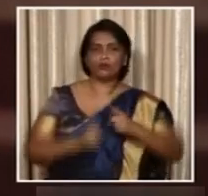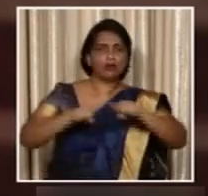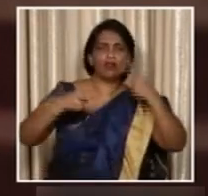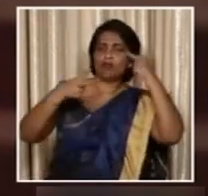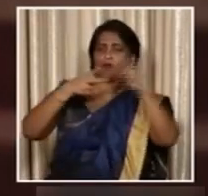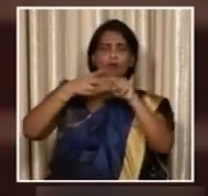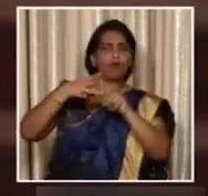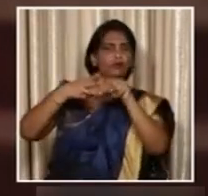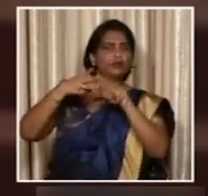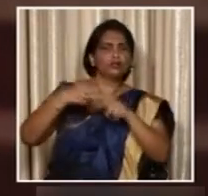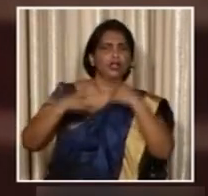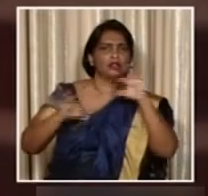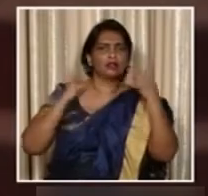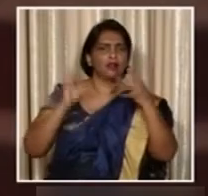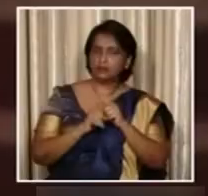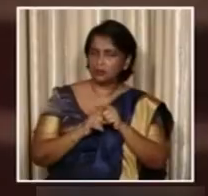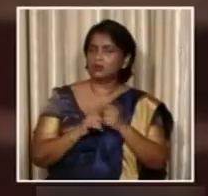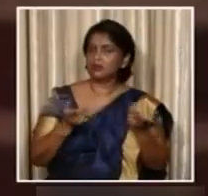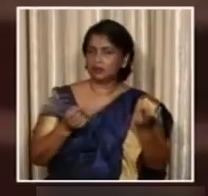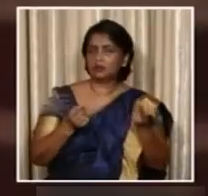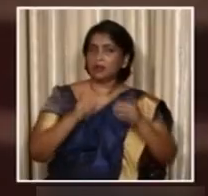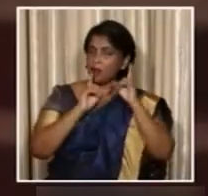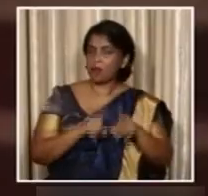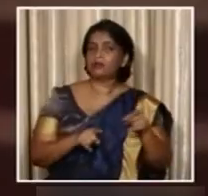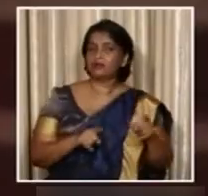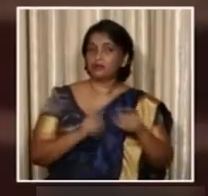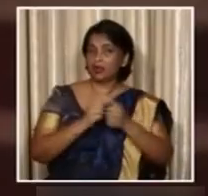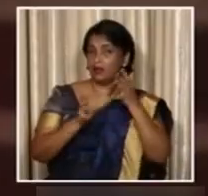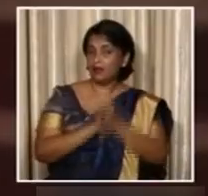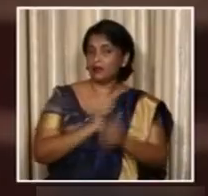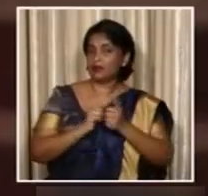කතා කරන්න එපා. වතුකම් කරුවන්ගේ පඩි ගැන කතා කරන්න එපා. ඒ නිසා වැඩි තැනකට මේ රට ගෙනියන්න එපා.